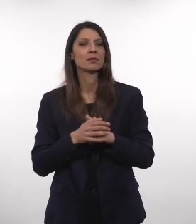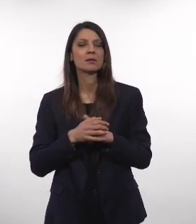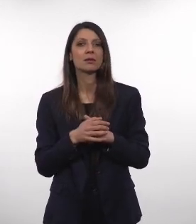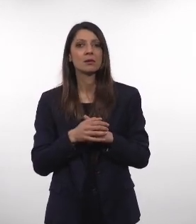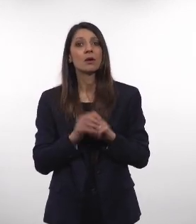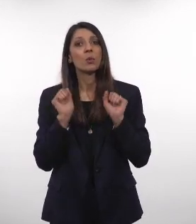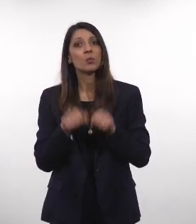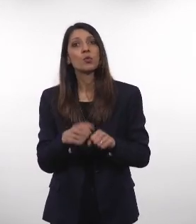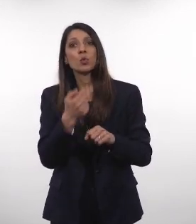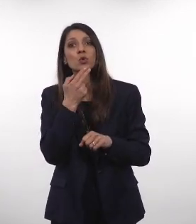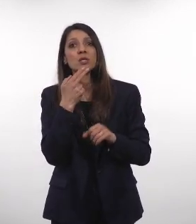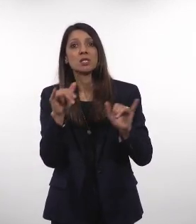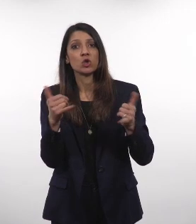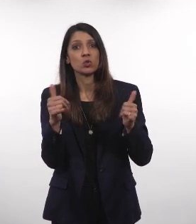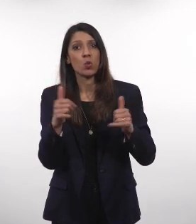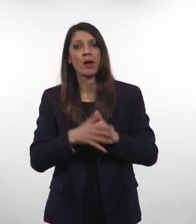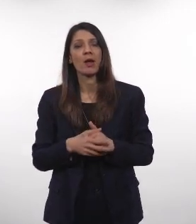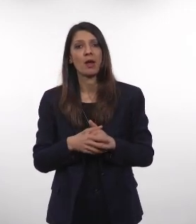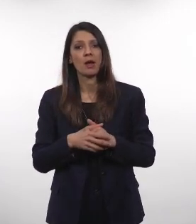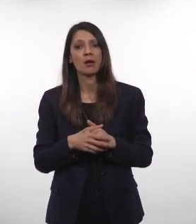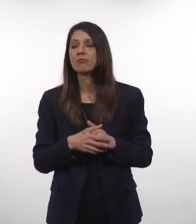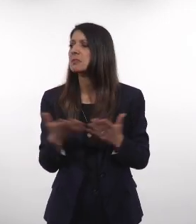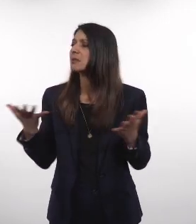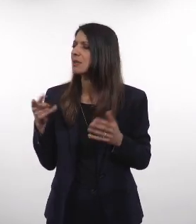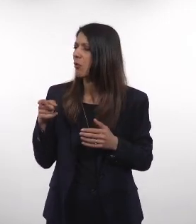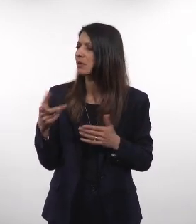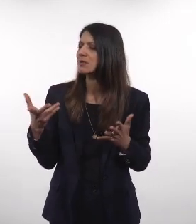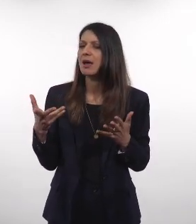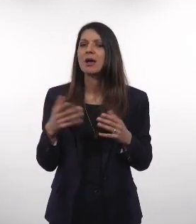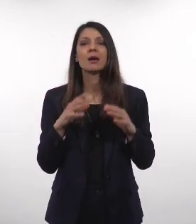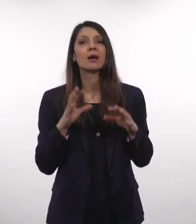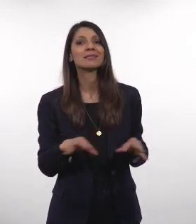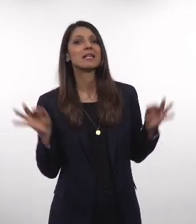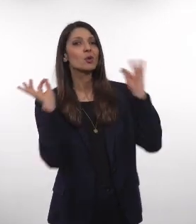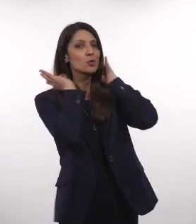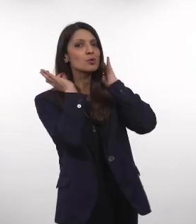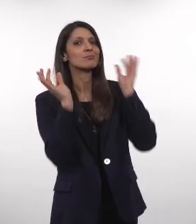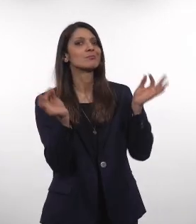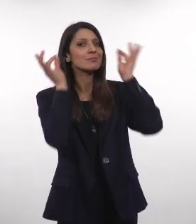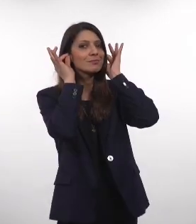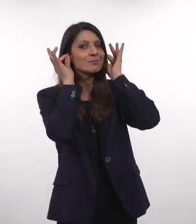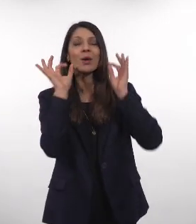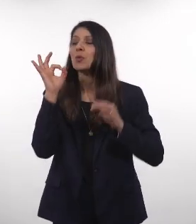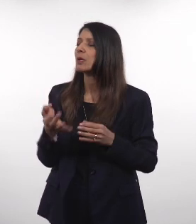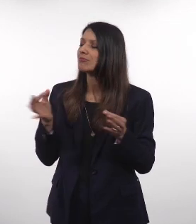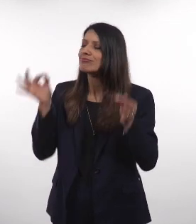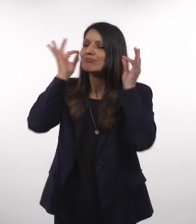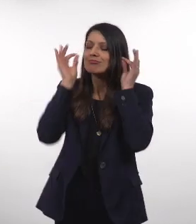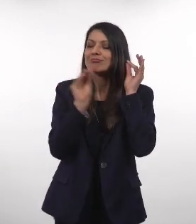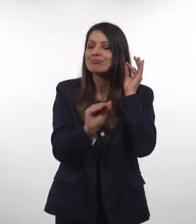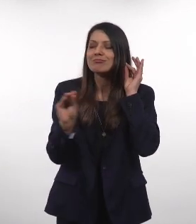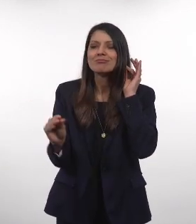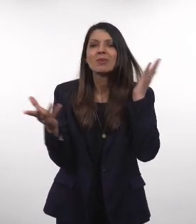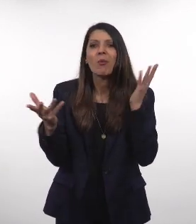Nous pouvons utiliser des jouets, Qu'est-ce que c'est ça, Maëva? Tétocop. Ouais. Et qu'est-ce qu'on écoute? On